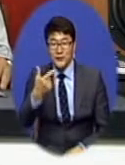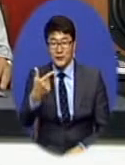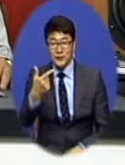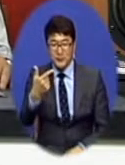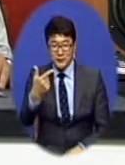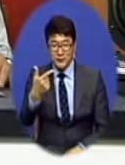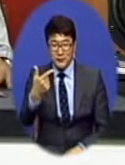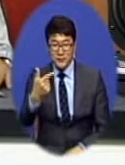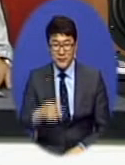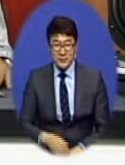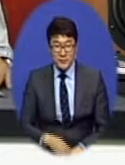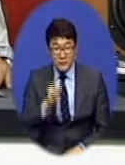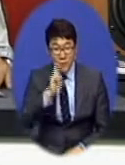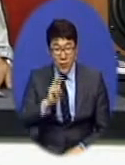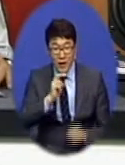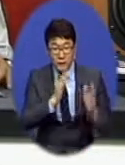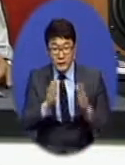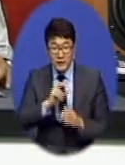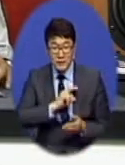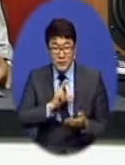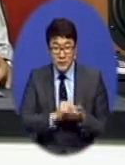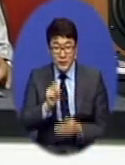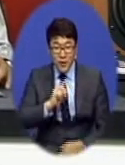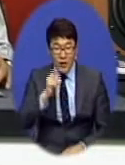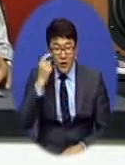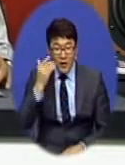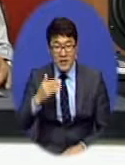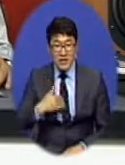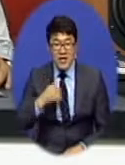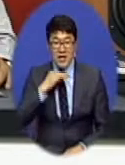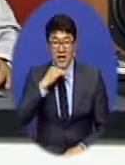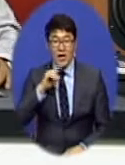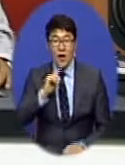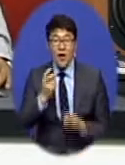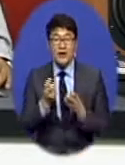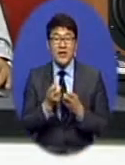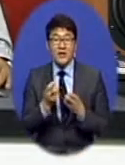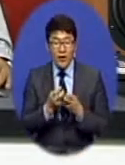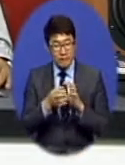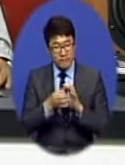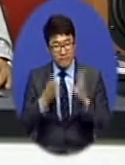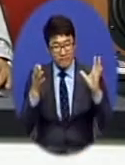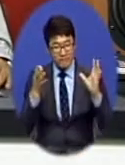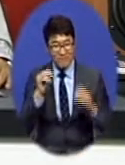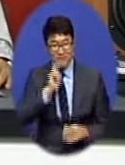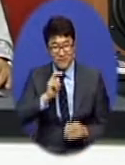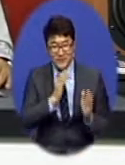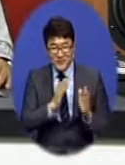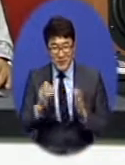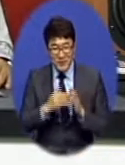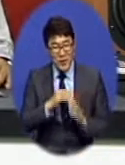예. 어떤 노래 준비하셨어요? 어승근 씨, 내 나이가 어때? 아, 그러시구나.